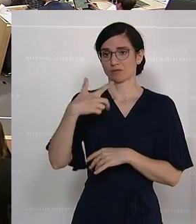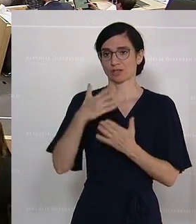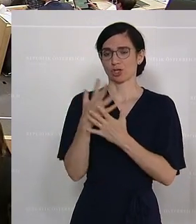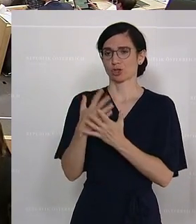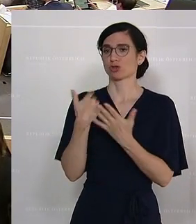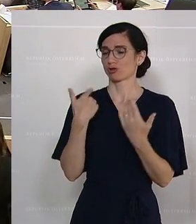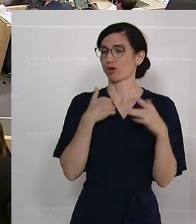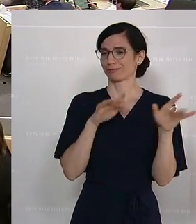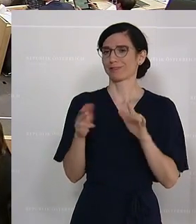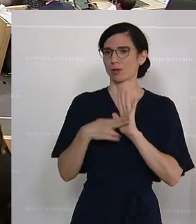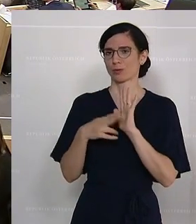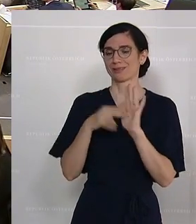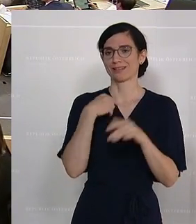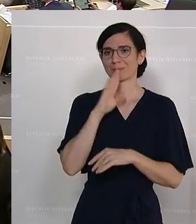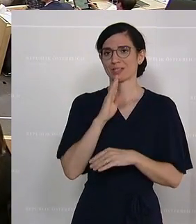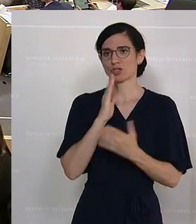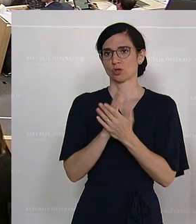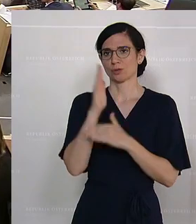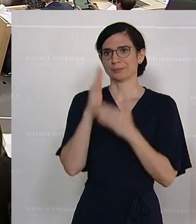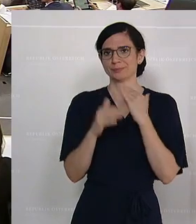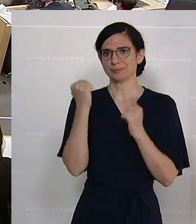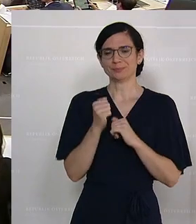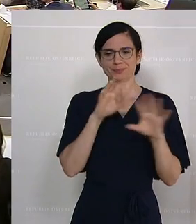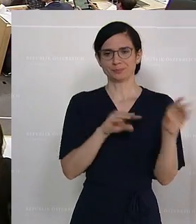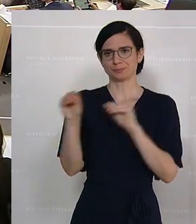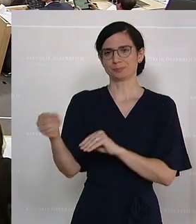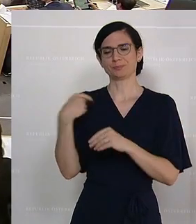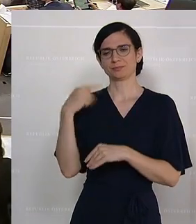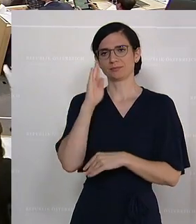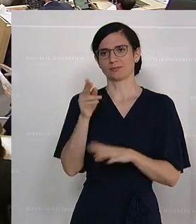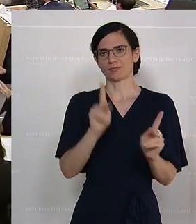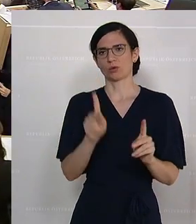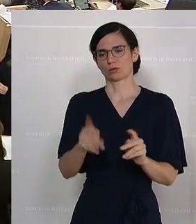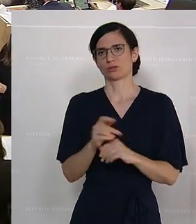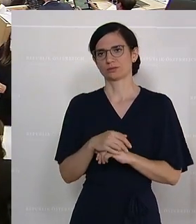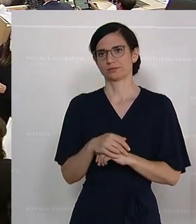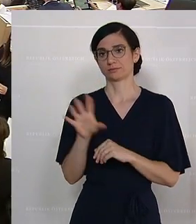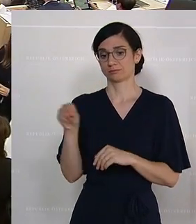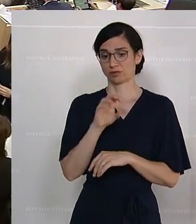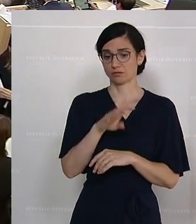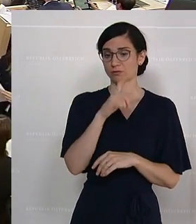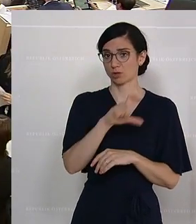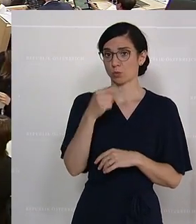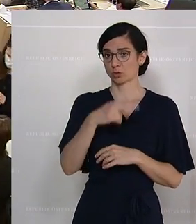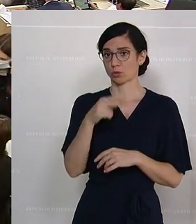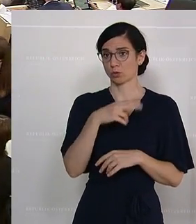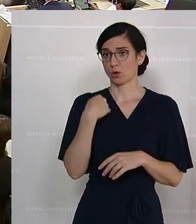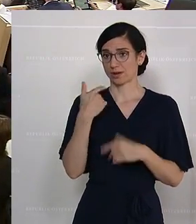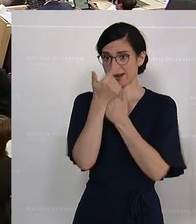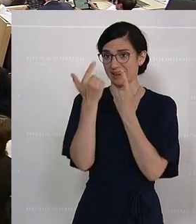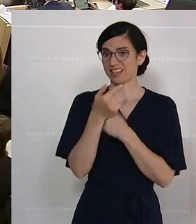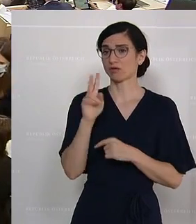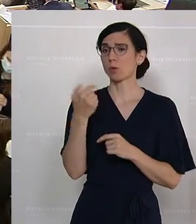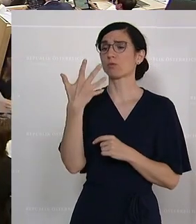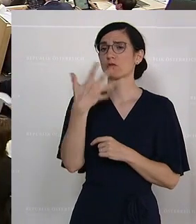pensionisten bekommen das ende august ausbezahlt dann erklären sie mal an pensionisten mit 1500 euro warum er diese 500